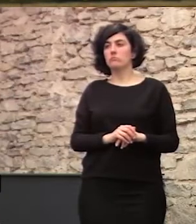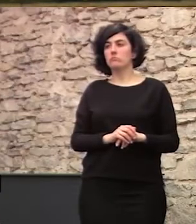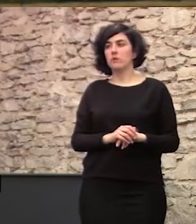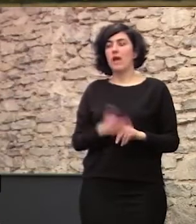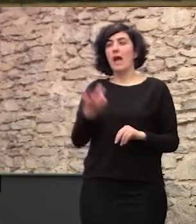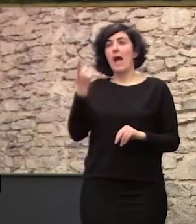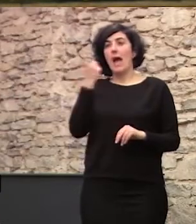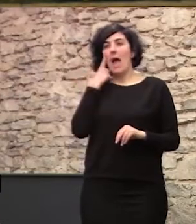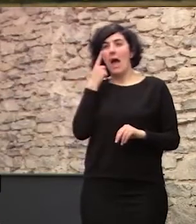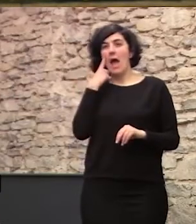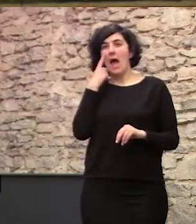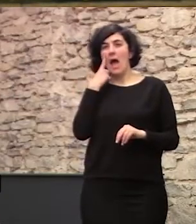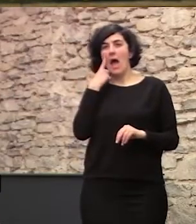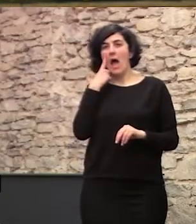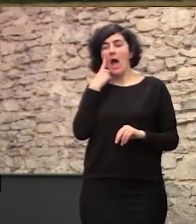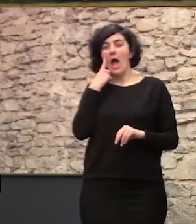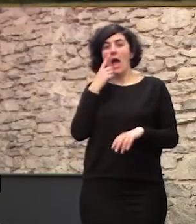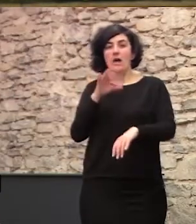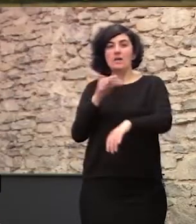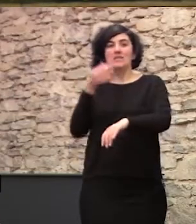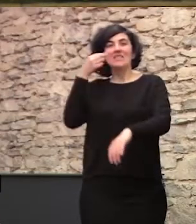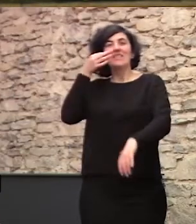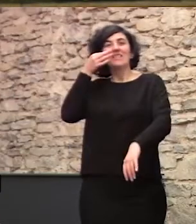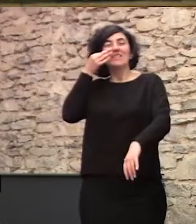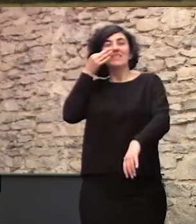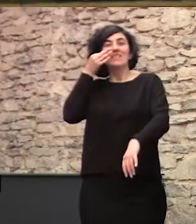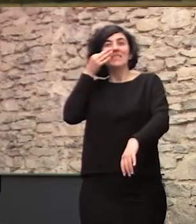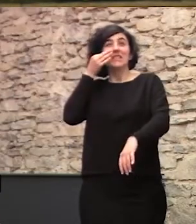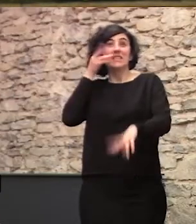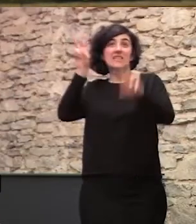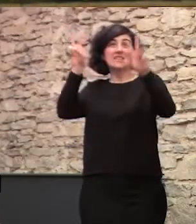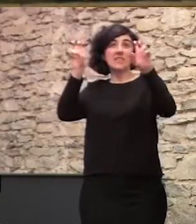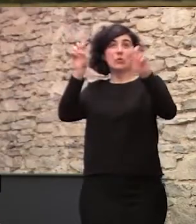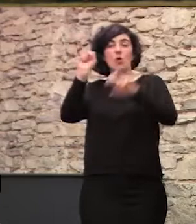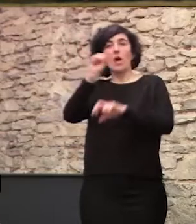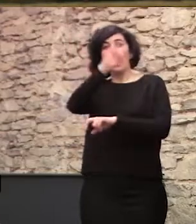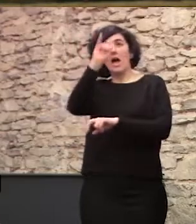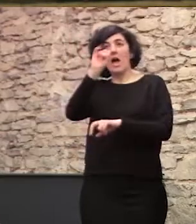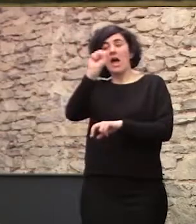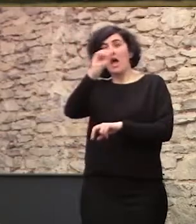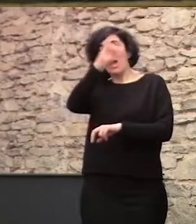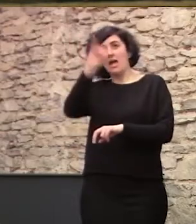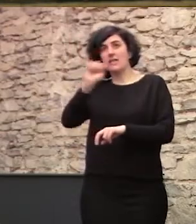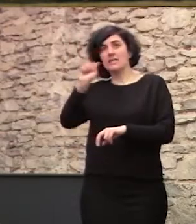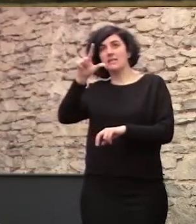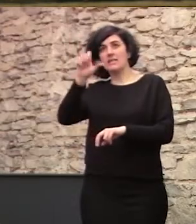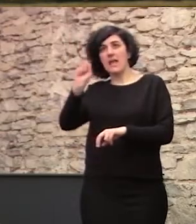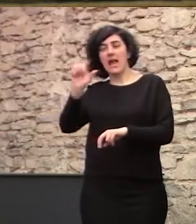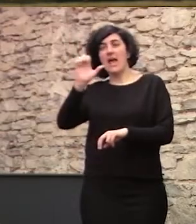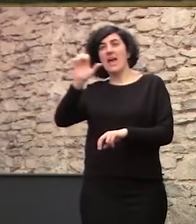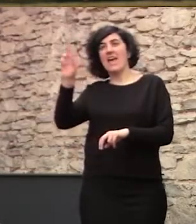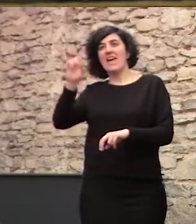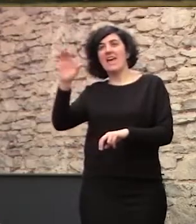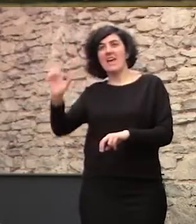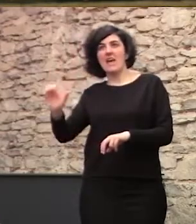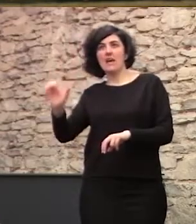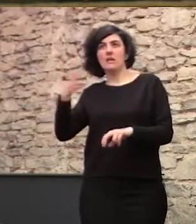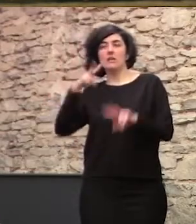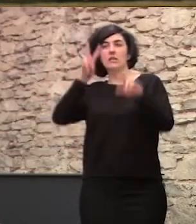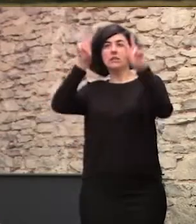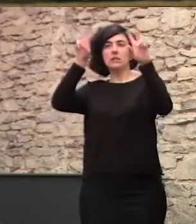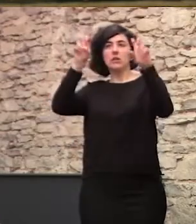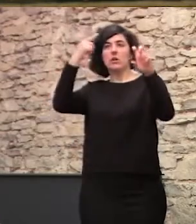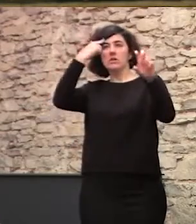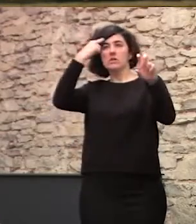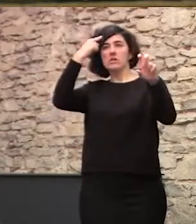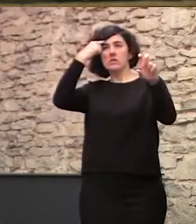a ber, Azala erretzearena titulua nahiko garbi uki dut denbora nahiko luzean eta bazen nolabait modu bat gauza